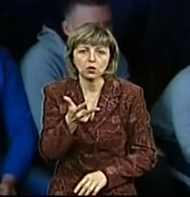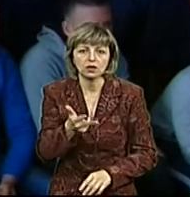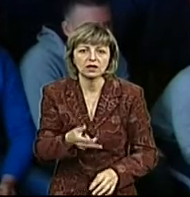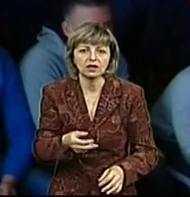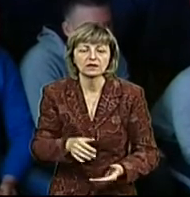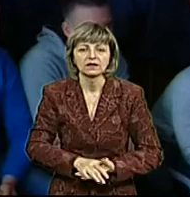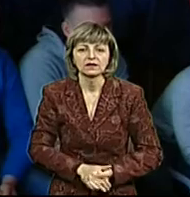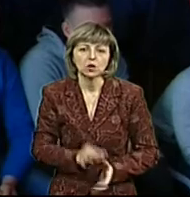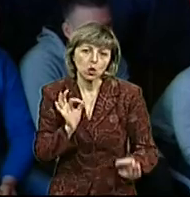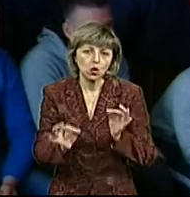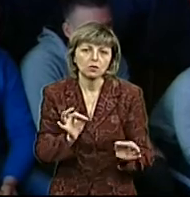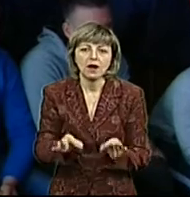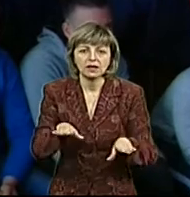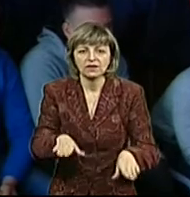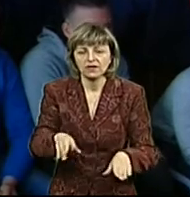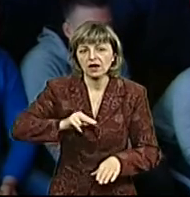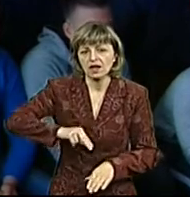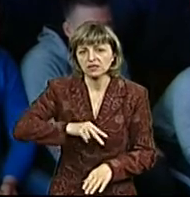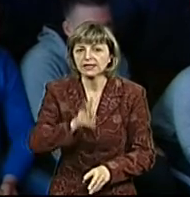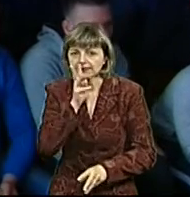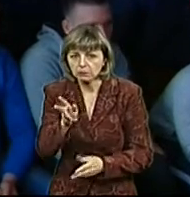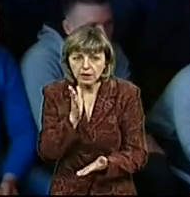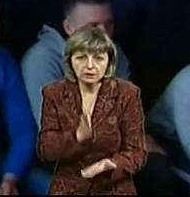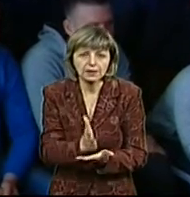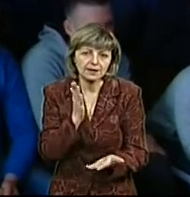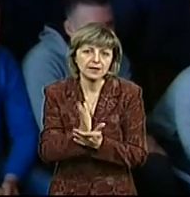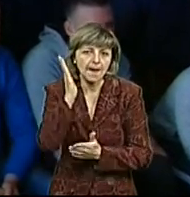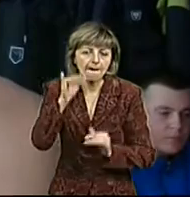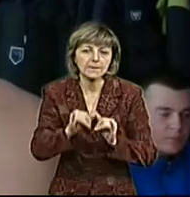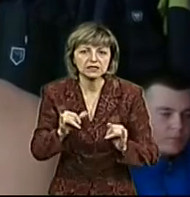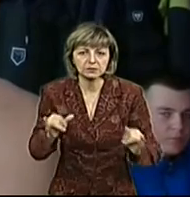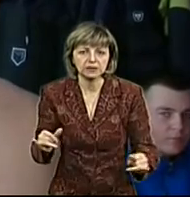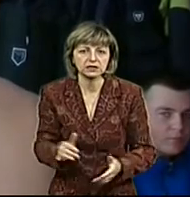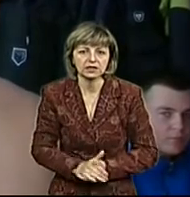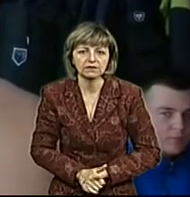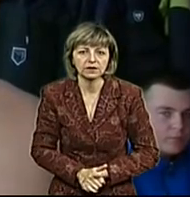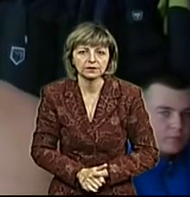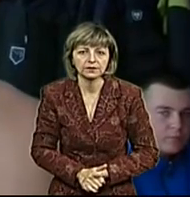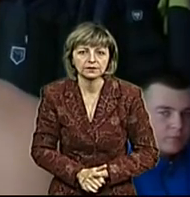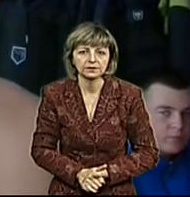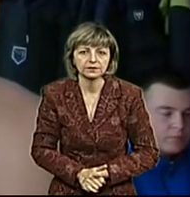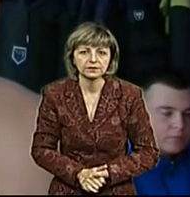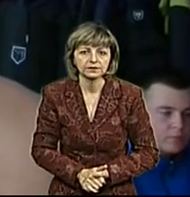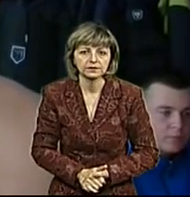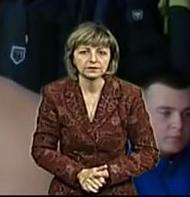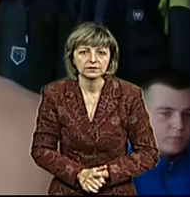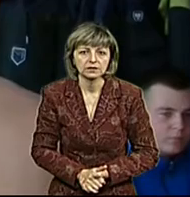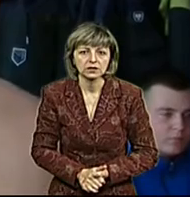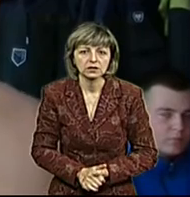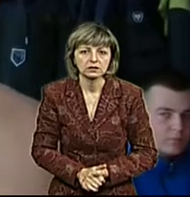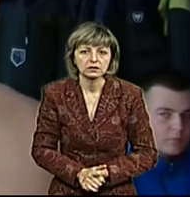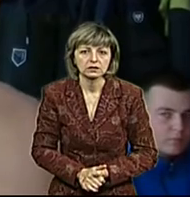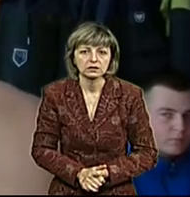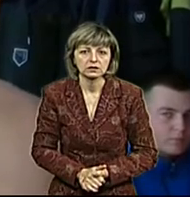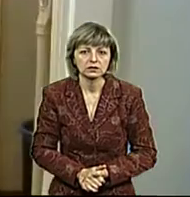вакансія, в принципі. Так само зарплата. Є якась перспектива, в принципі. Вдома рахуюся. Ну, в Луцьку. Служу, буду,